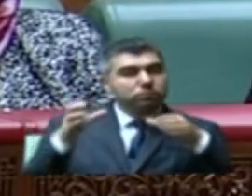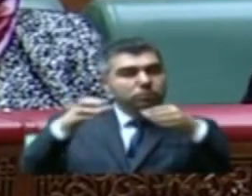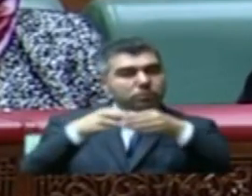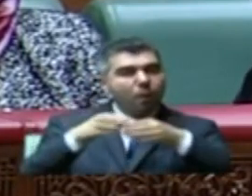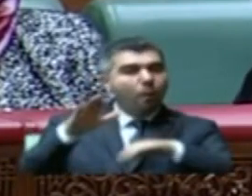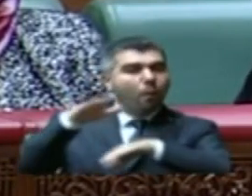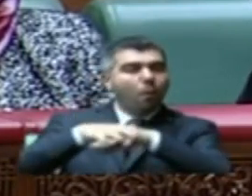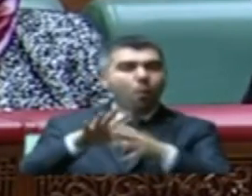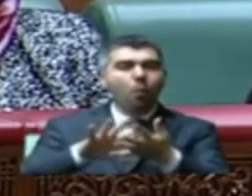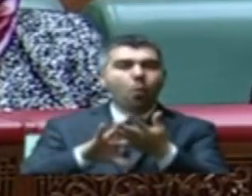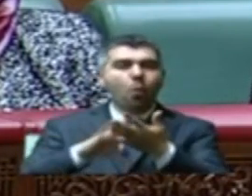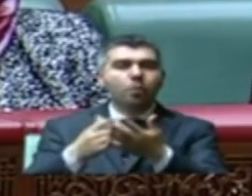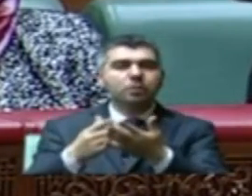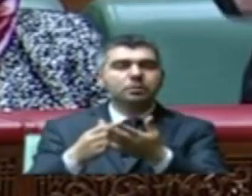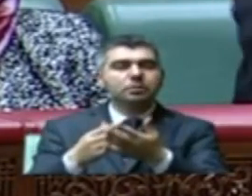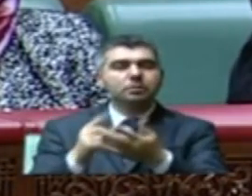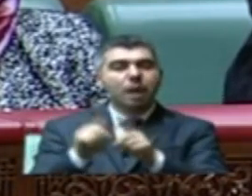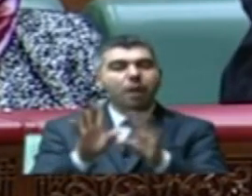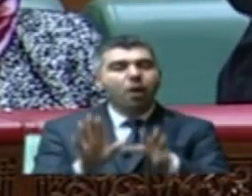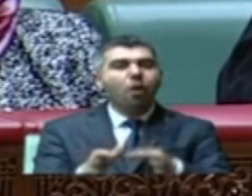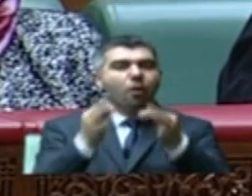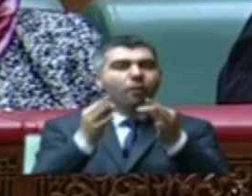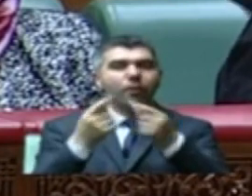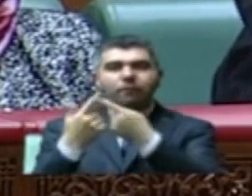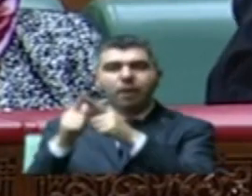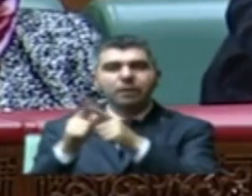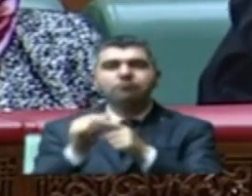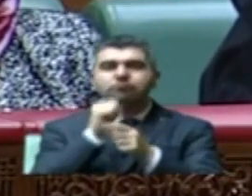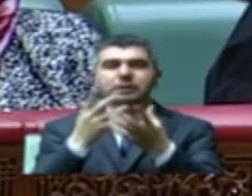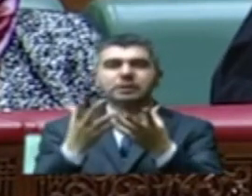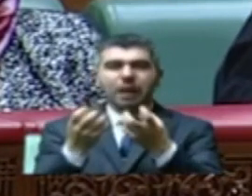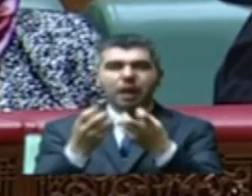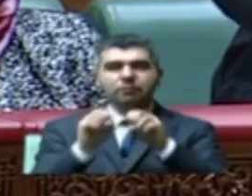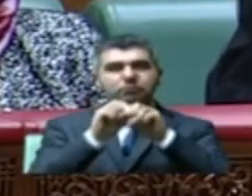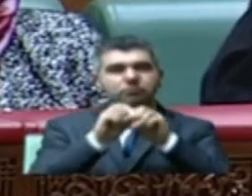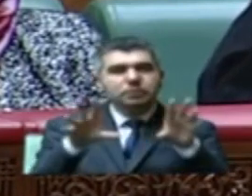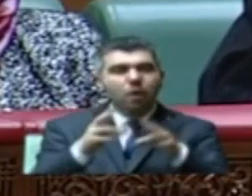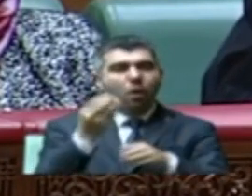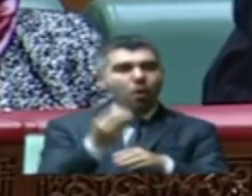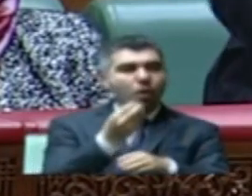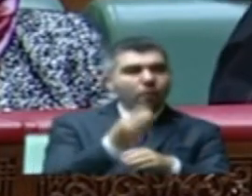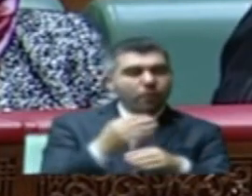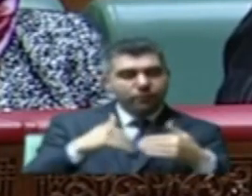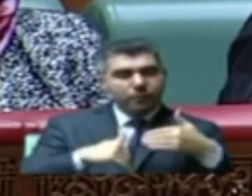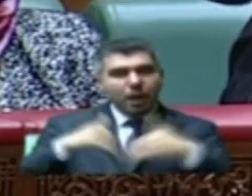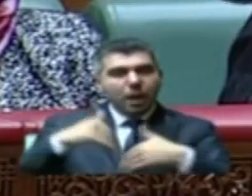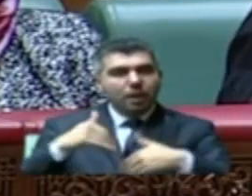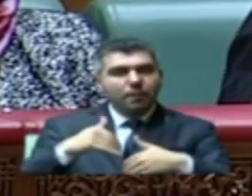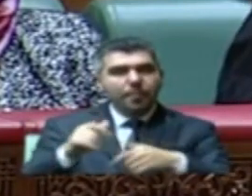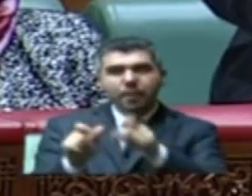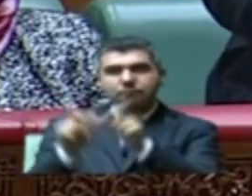هذا لن يؤدي إلى اتساع الهوى بين أطفال شوارع مشردون وبين مجتمع